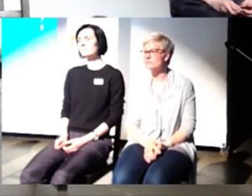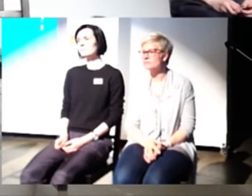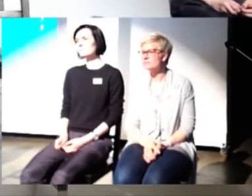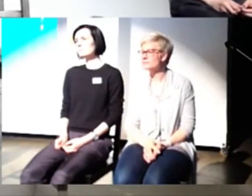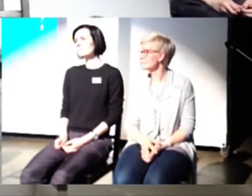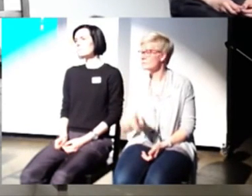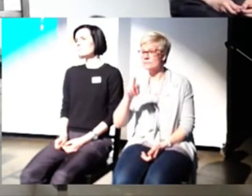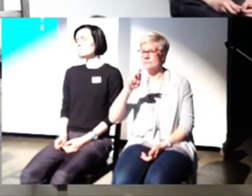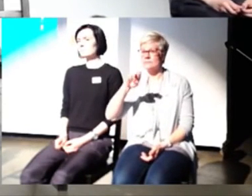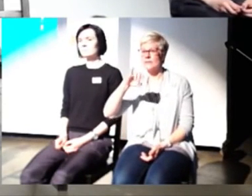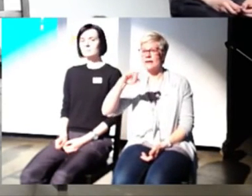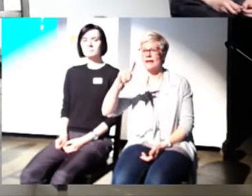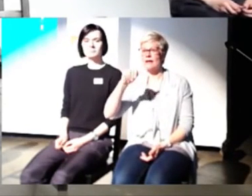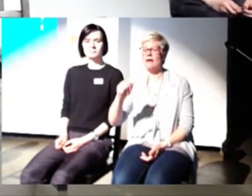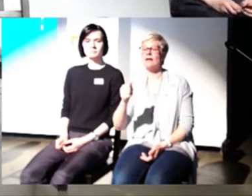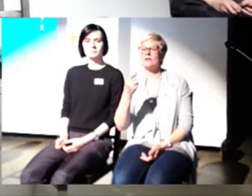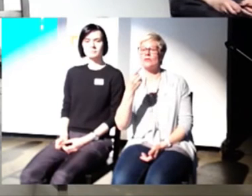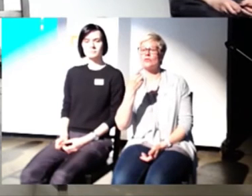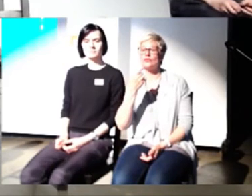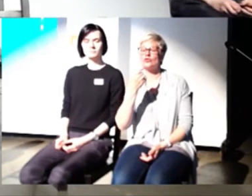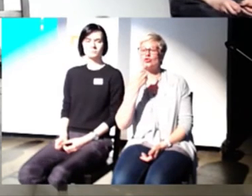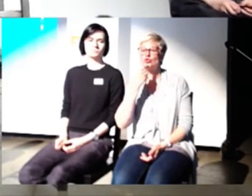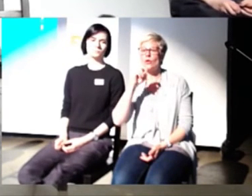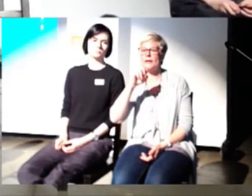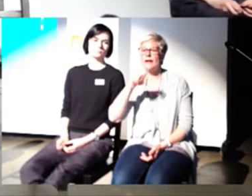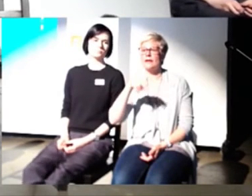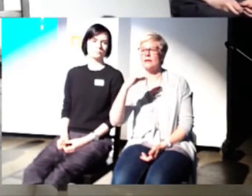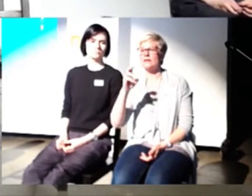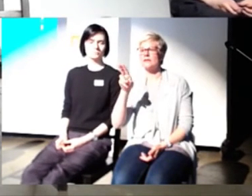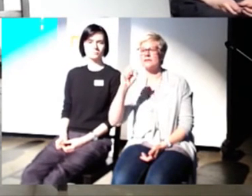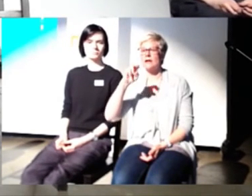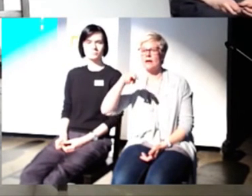Eli Riikka Suomi, niin Suomi Sande,